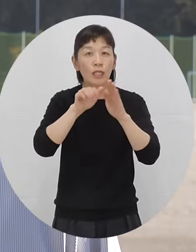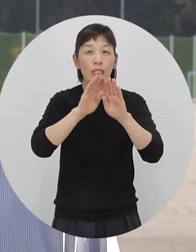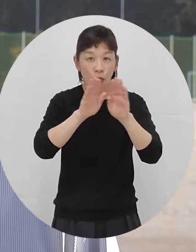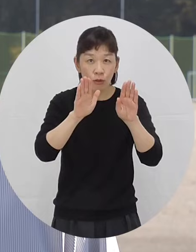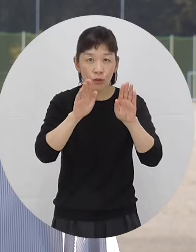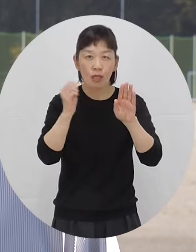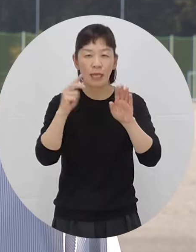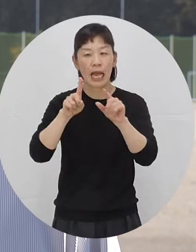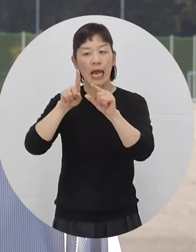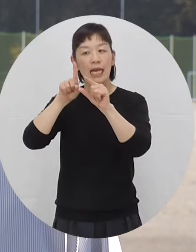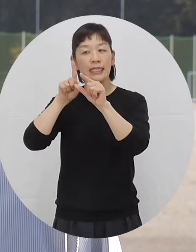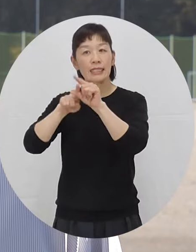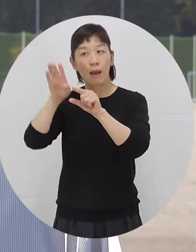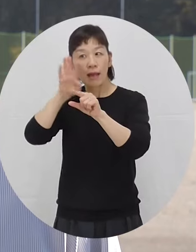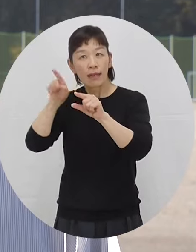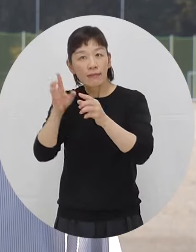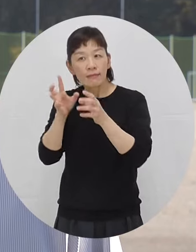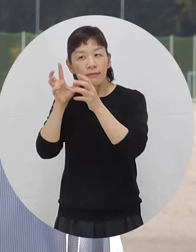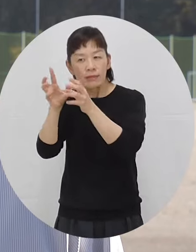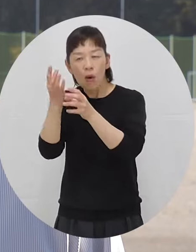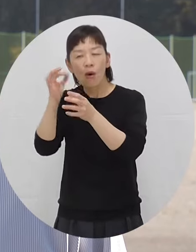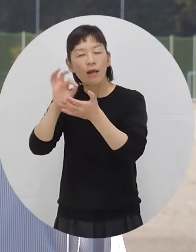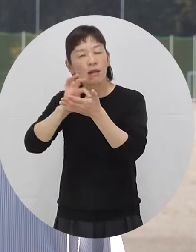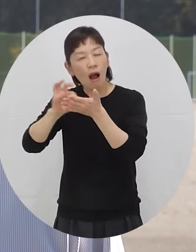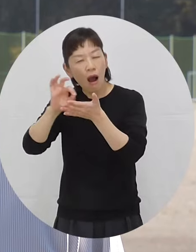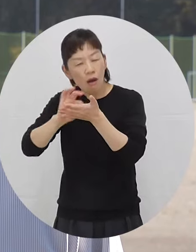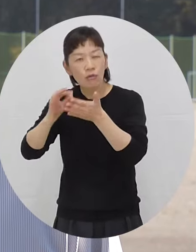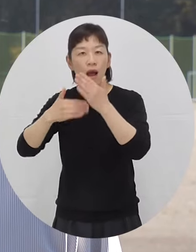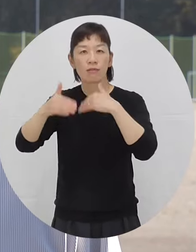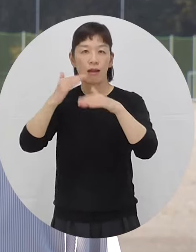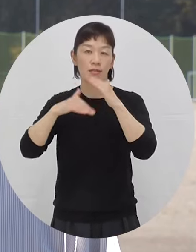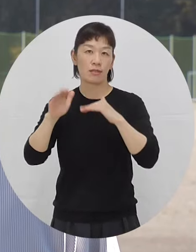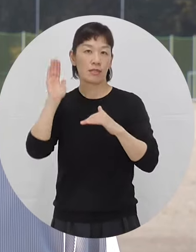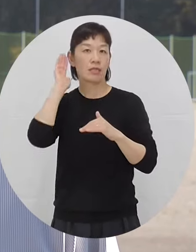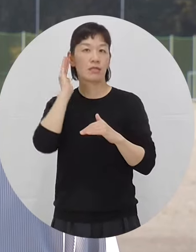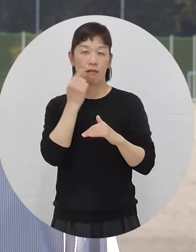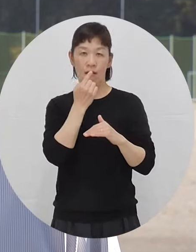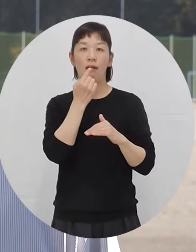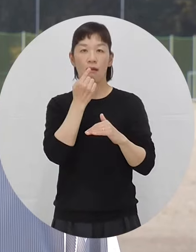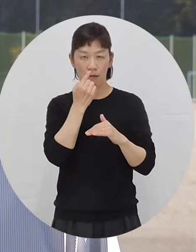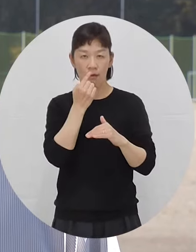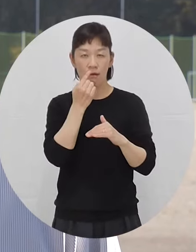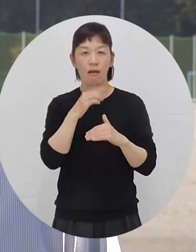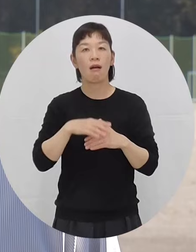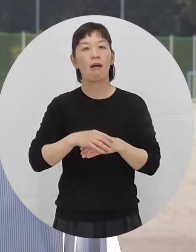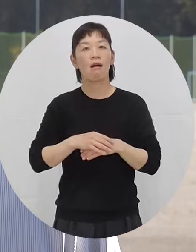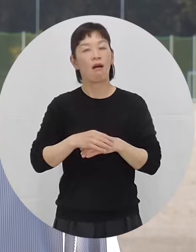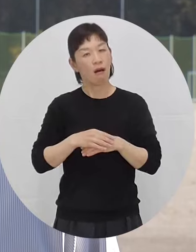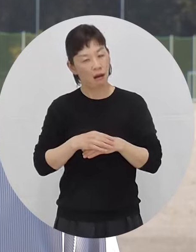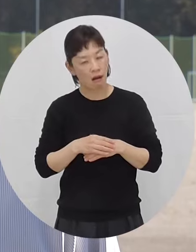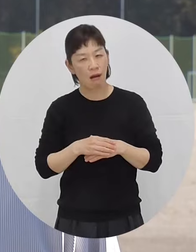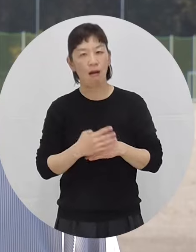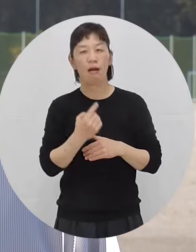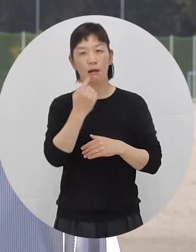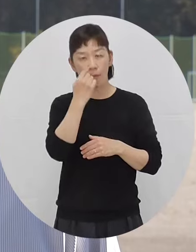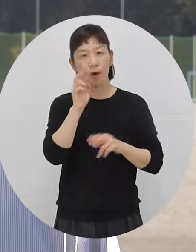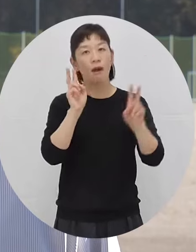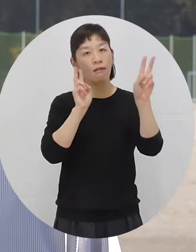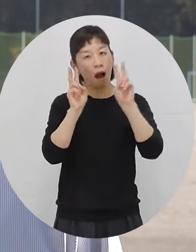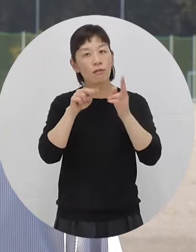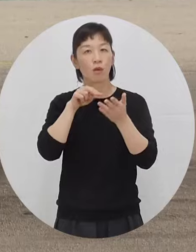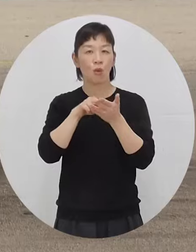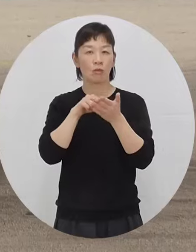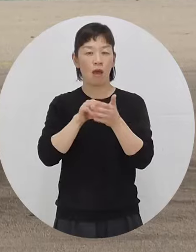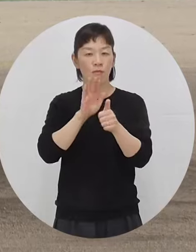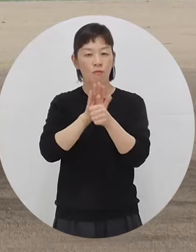また千葉県まで出てってということで、非常にその費用的なことも負担にかかっているというお話を聞いたもんですから